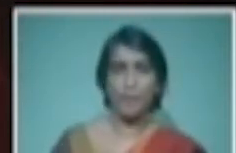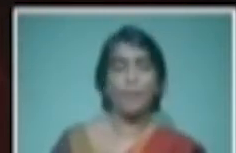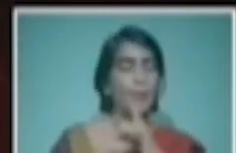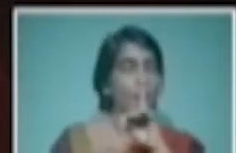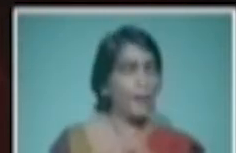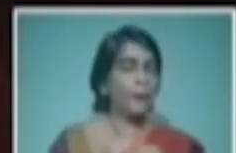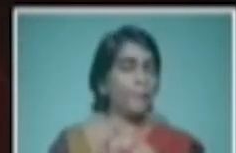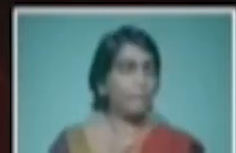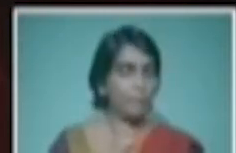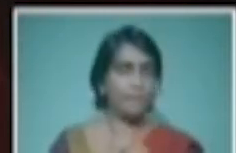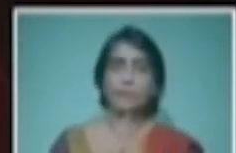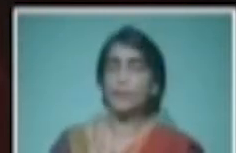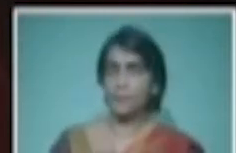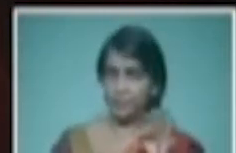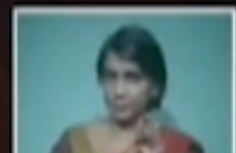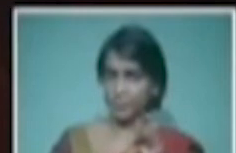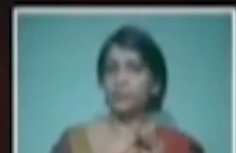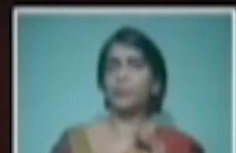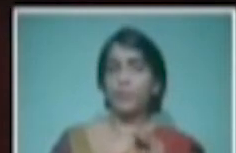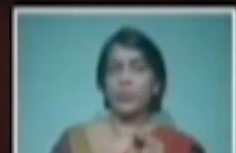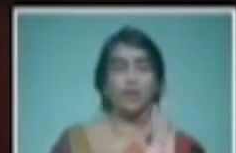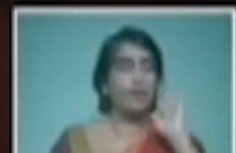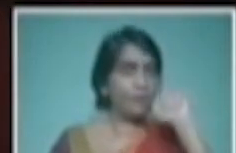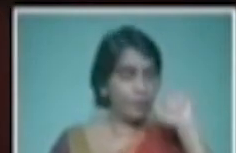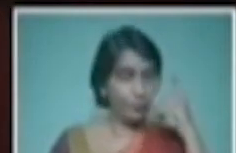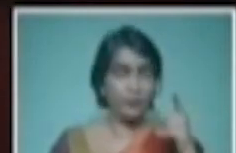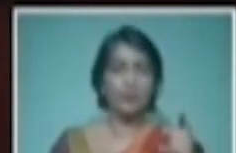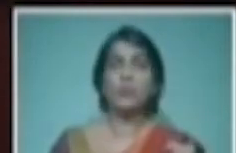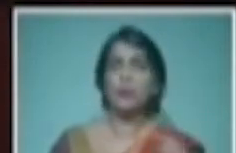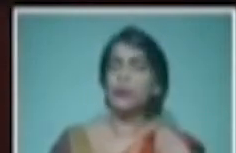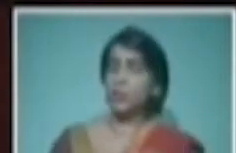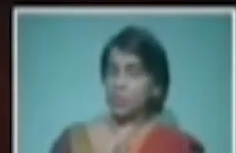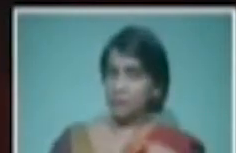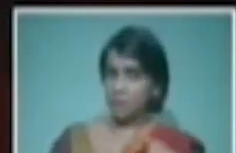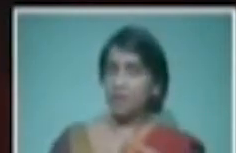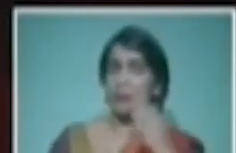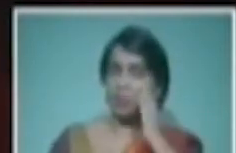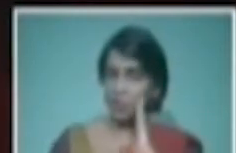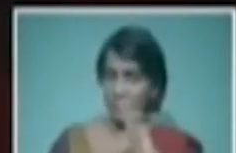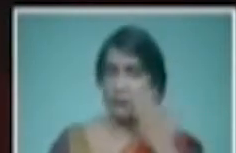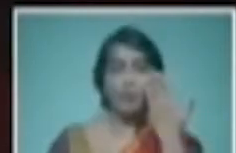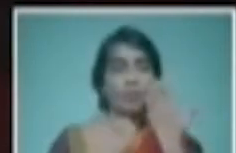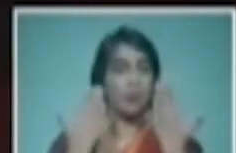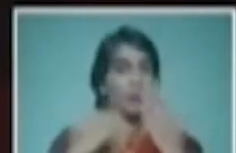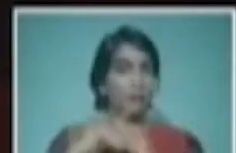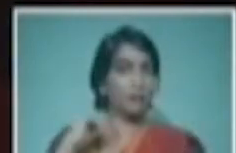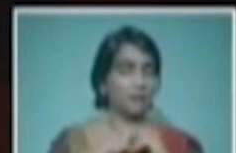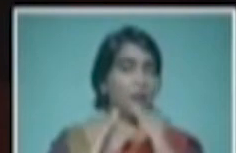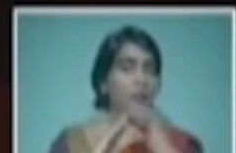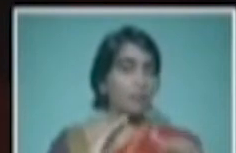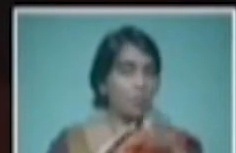वाके में गरु अमात्य तो मनी विशेषण में श्रीलंका वे संप्रदाय का हस्तकर्मान तगम्मान